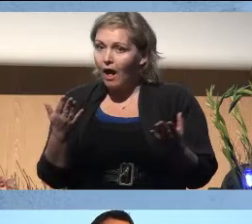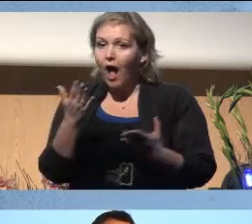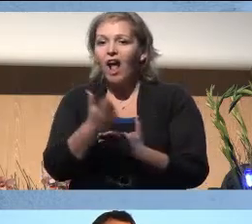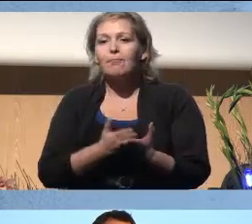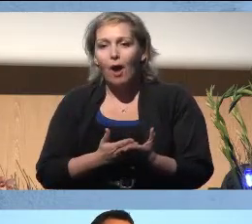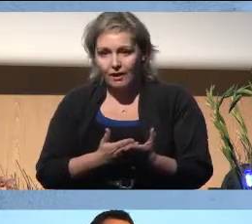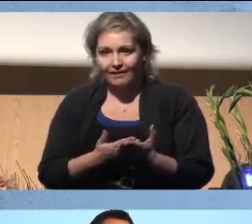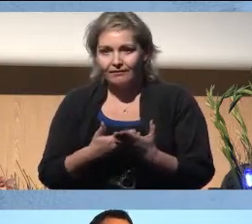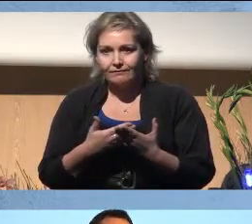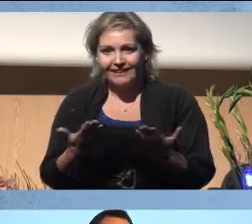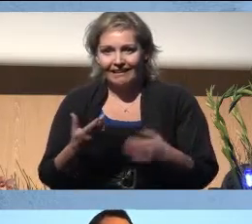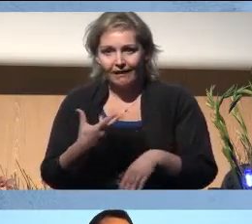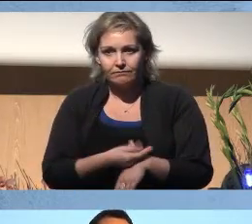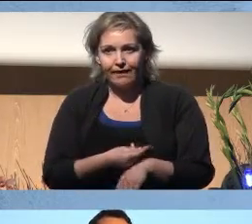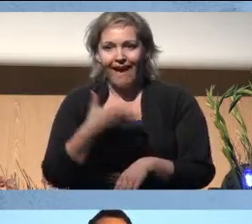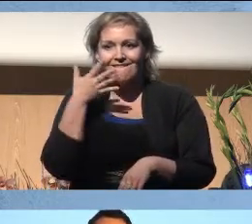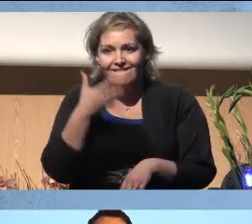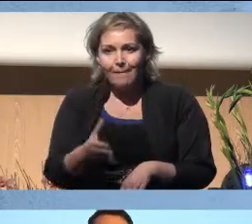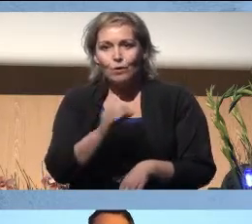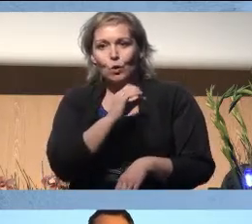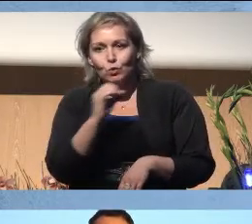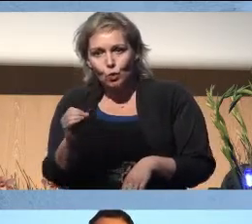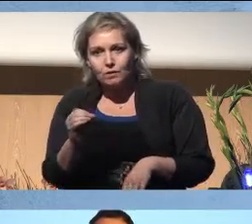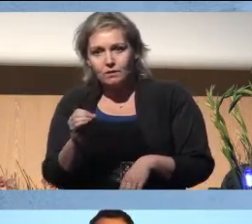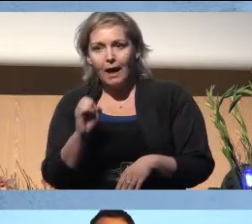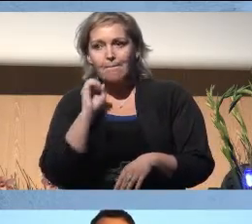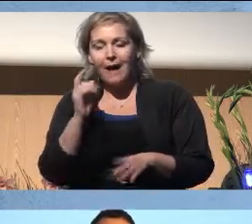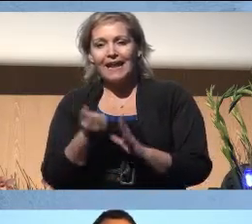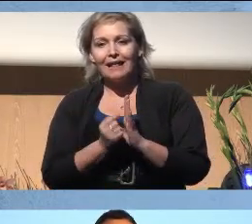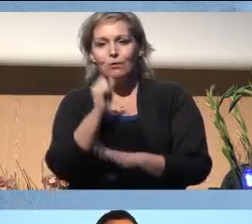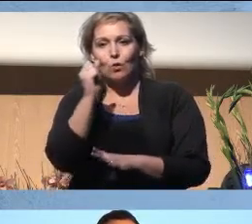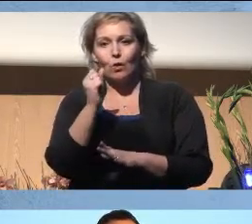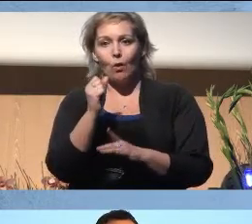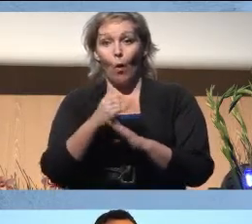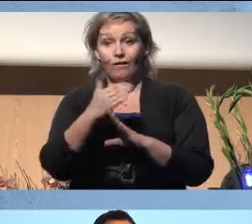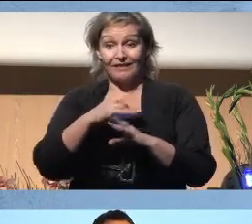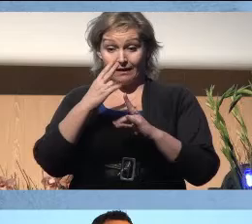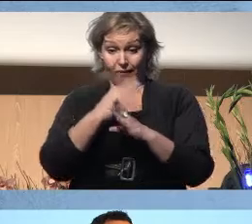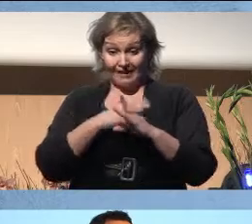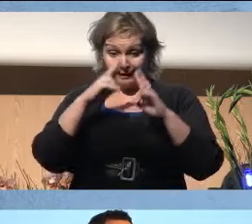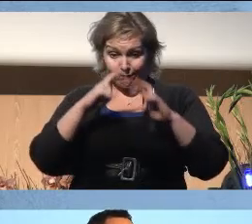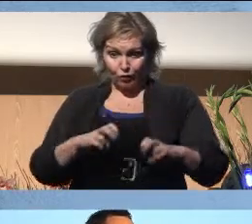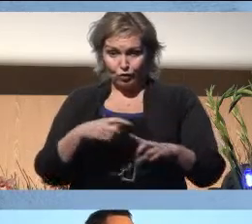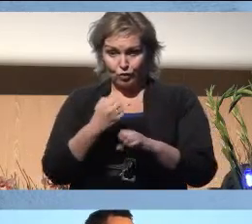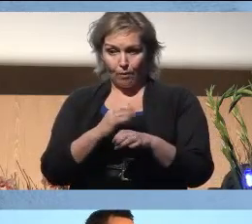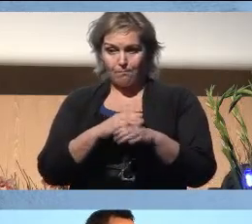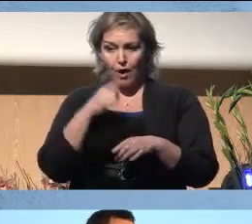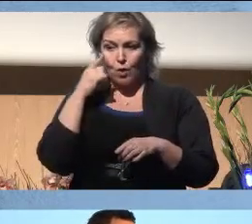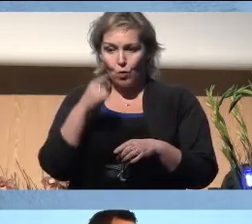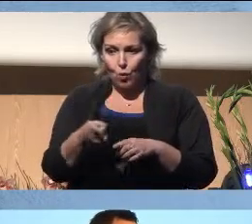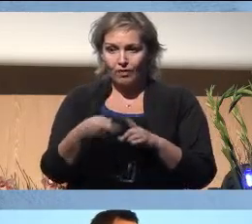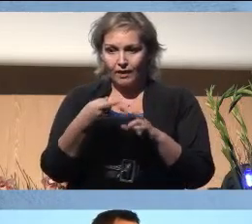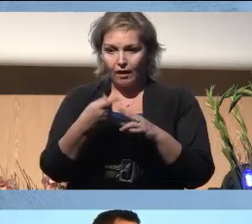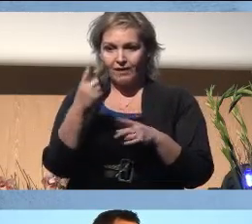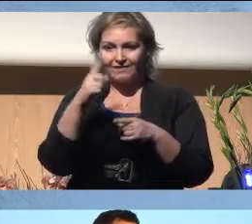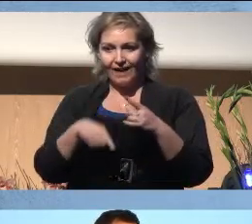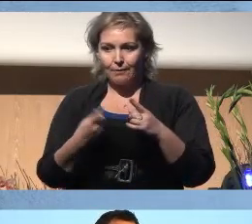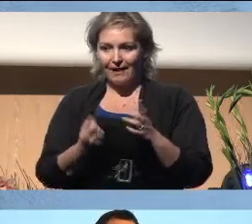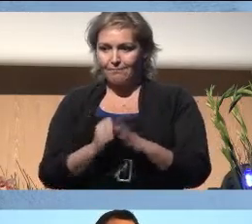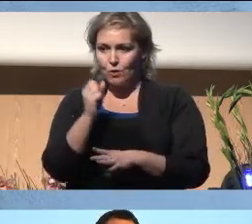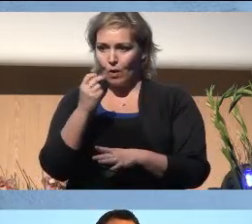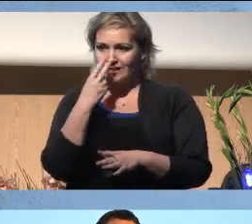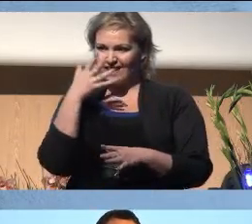Hälften. 500 000 fel per miljon. Och med kvalitetsforskare som jobbar med hundratals fel per miljon hade